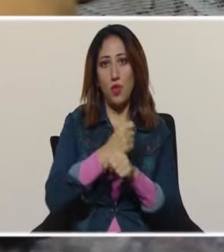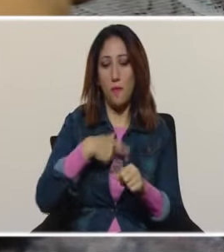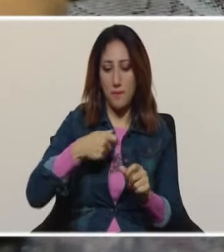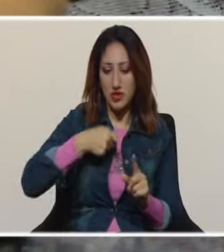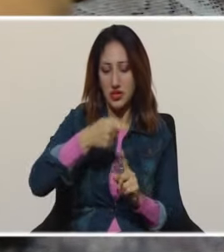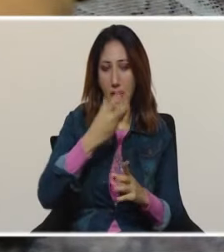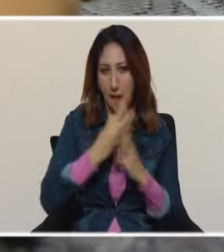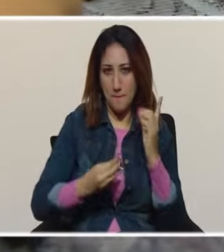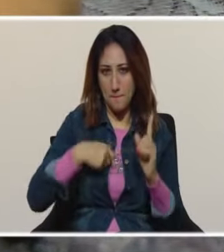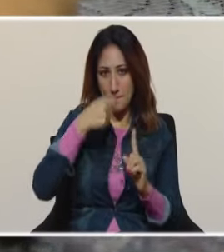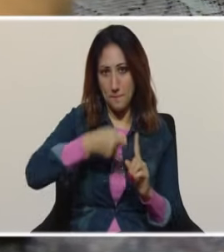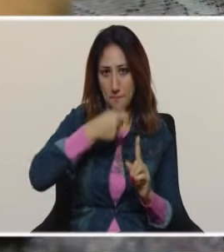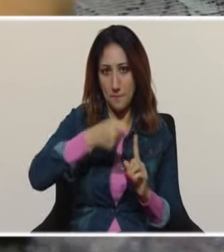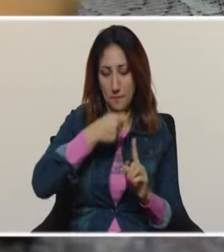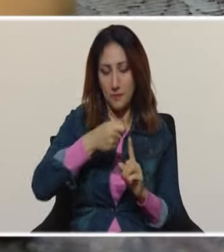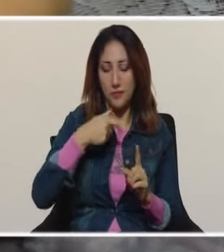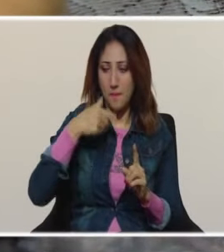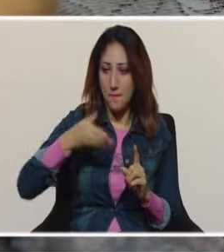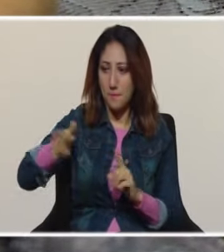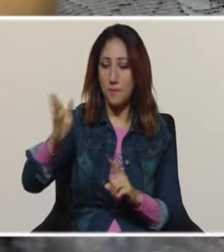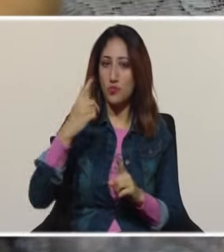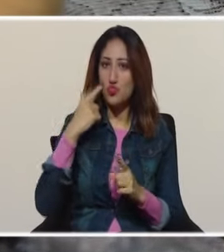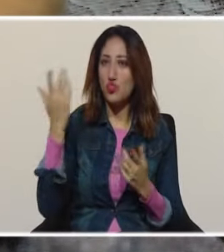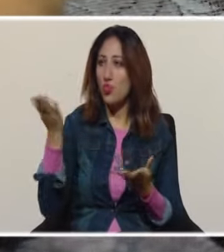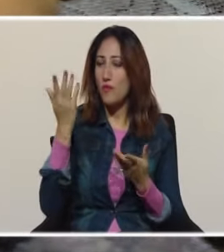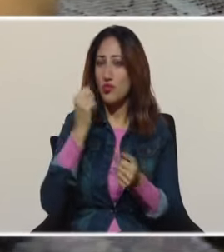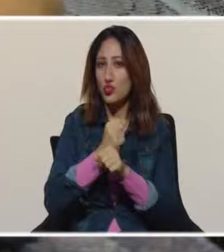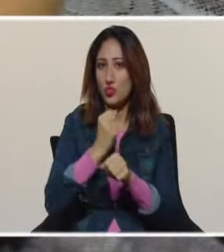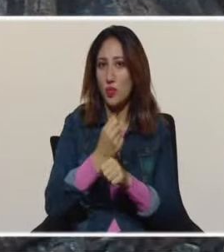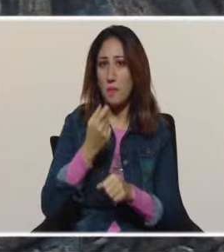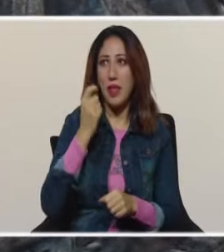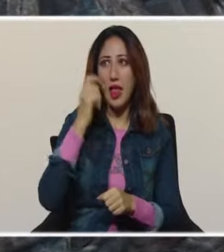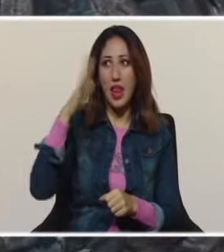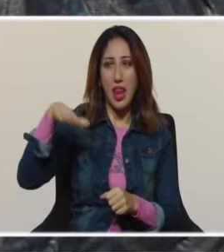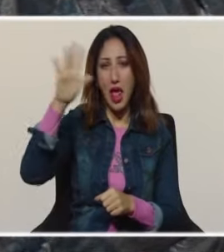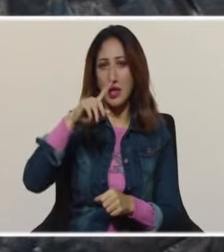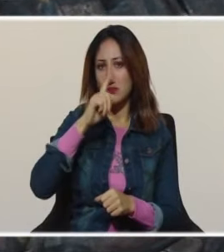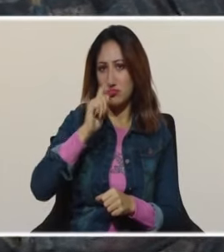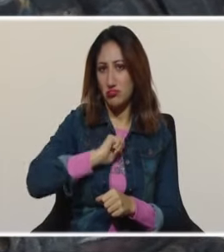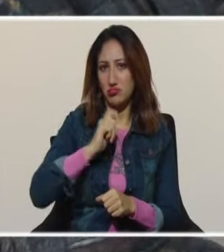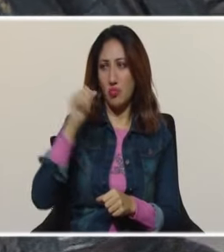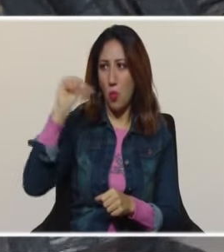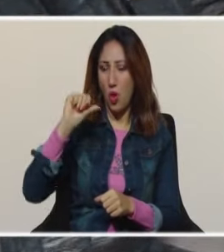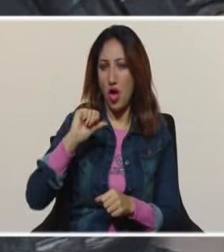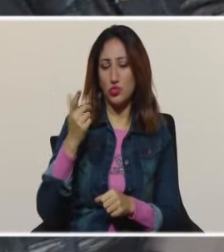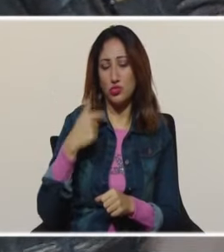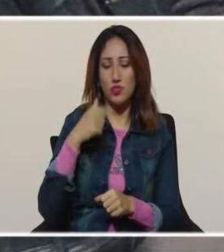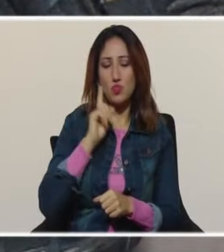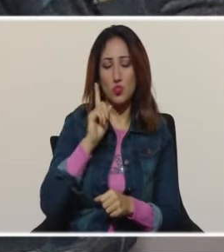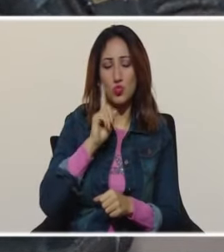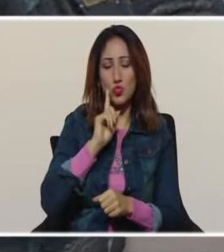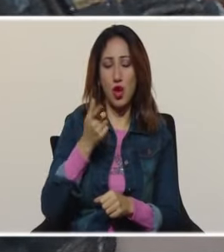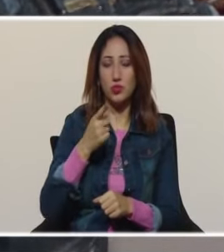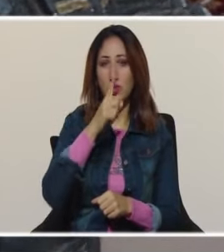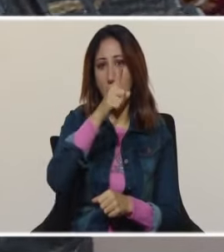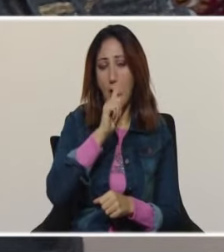بس بقيت انزل الشارع الناس بقت تضايقني. وبعدين لقيت برنامج